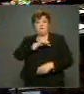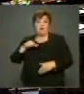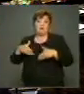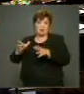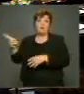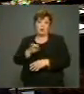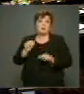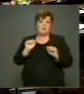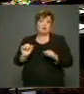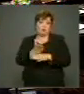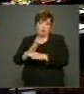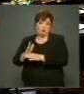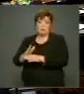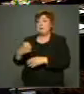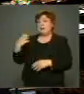Ministeri Kyllönen.